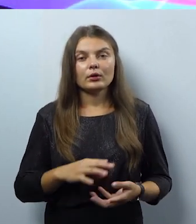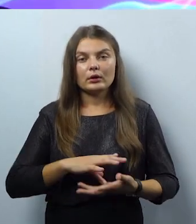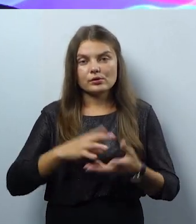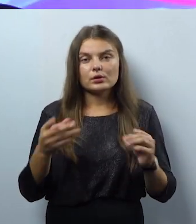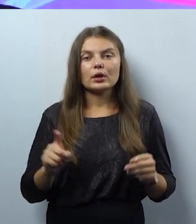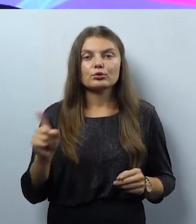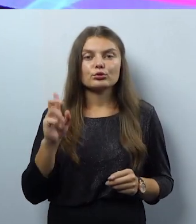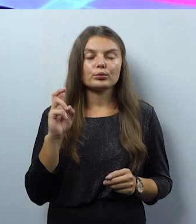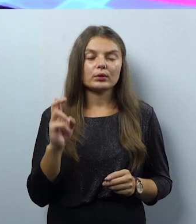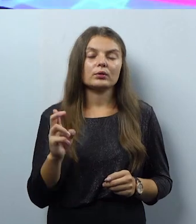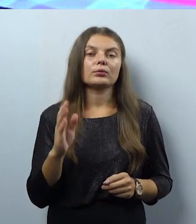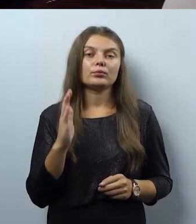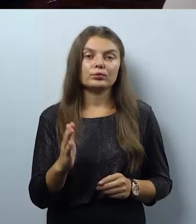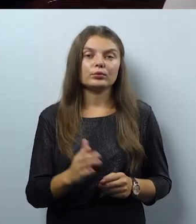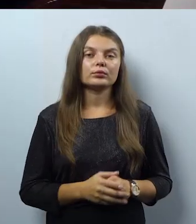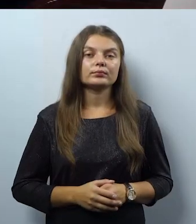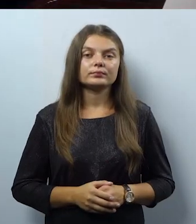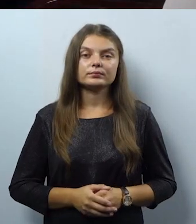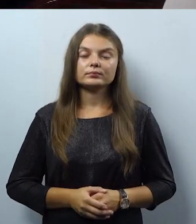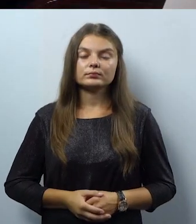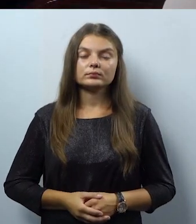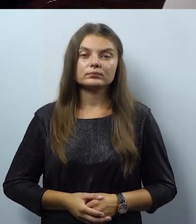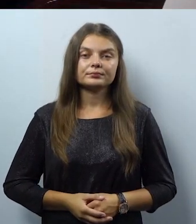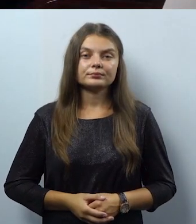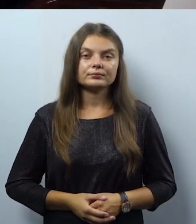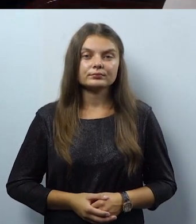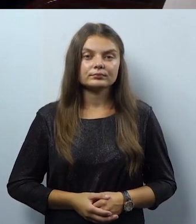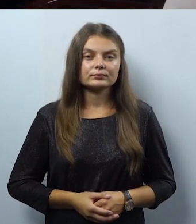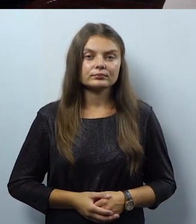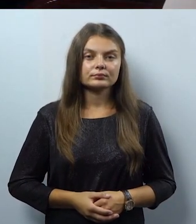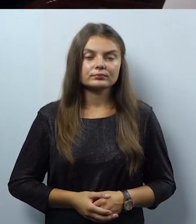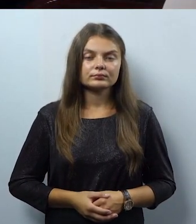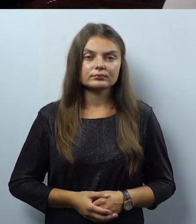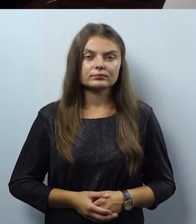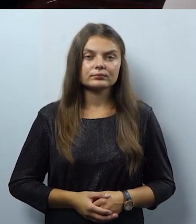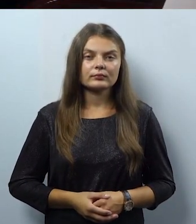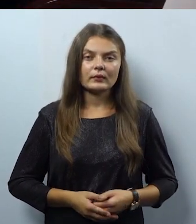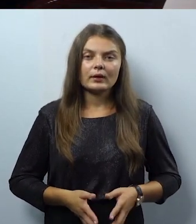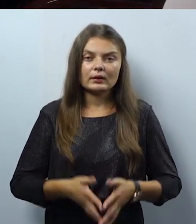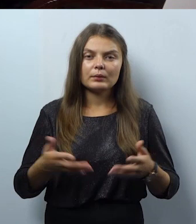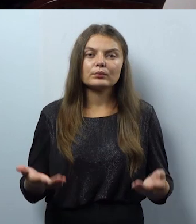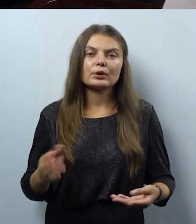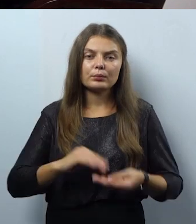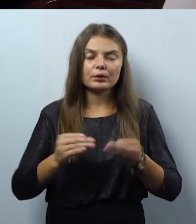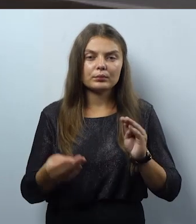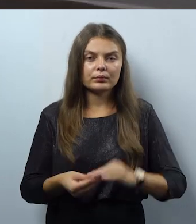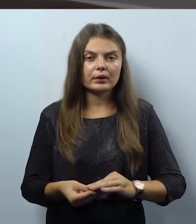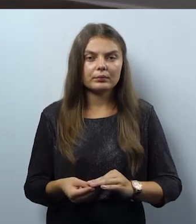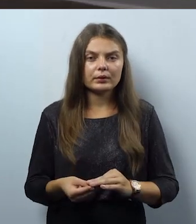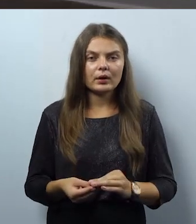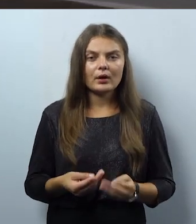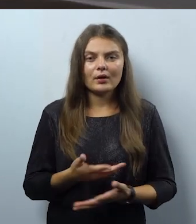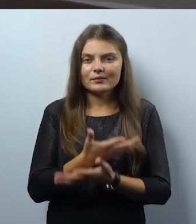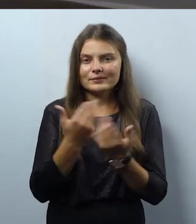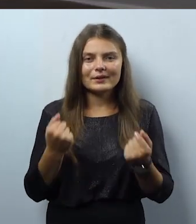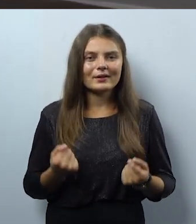вся пророблена. Так, і кошти платників податків не були дарма викинуті. Знаєте, найбільша проблема в тому, що чомусь у нас немає